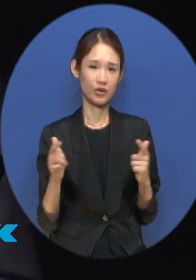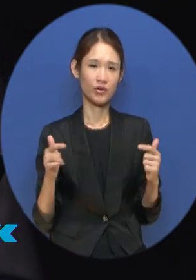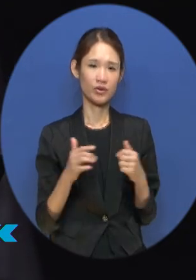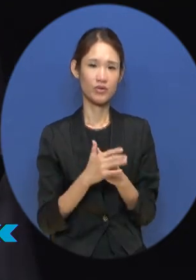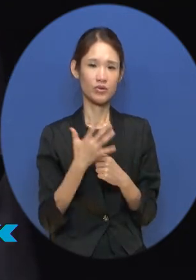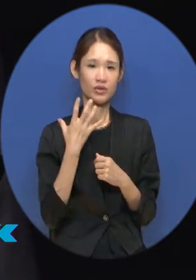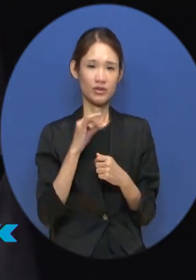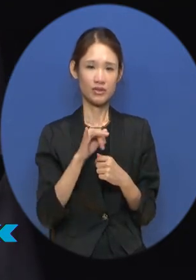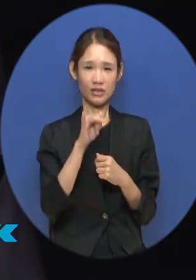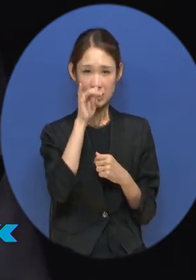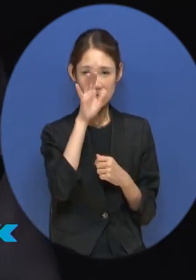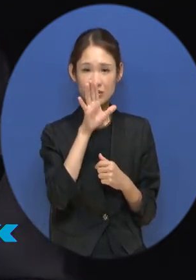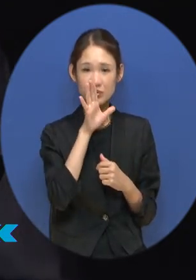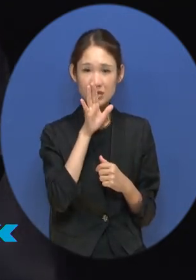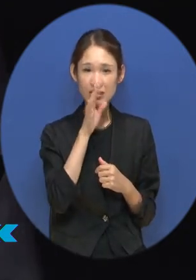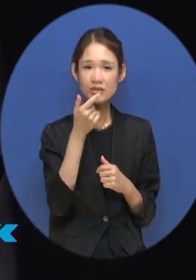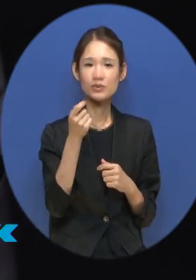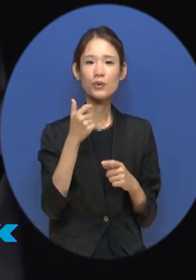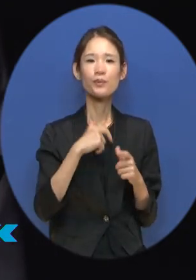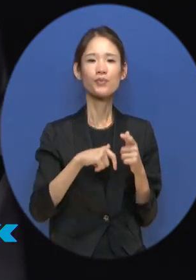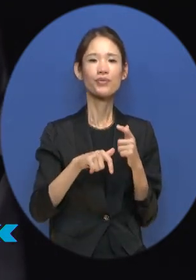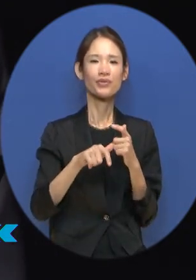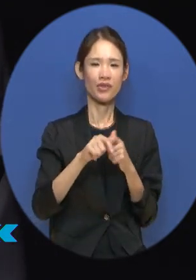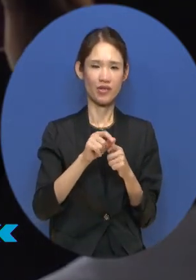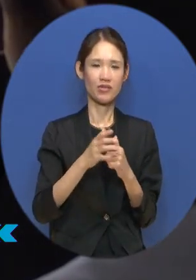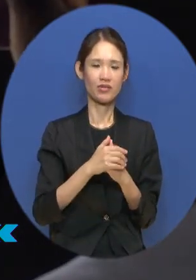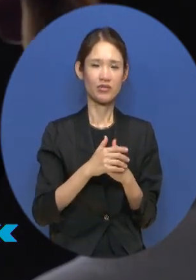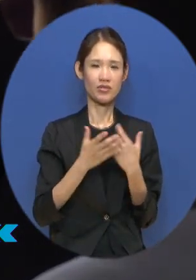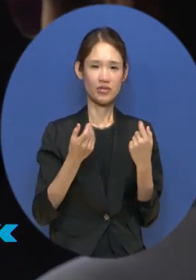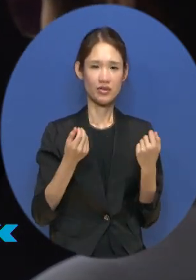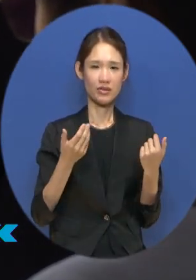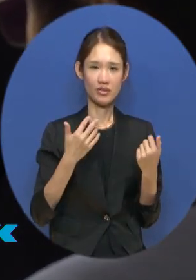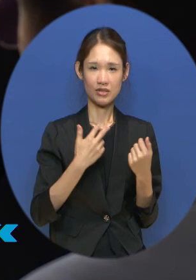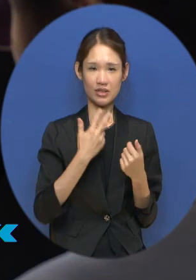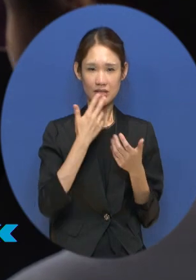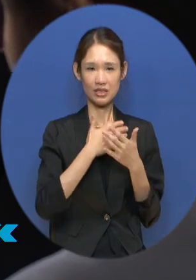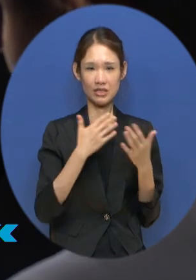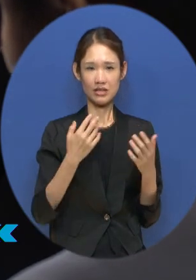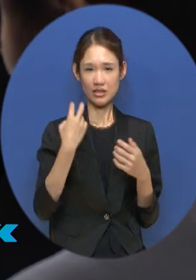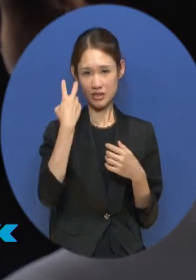물론 있긴 있지만 네. 좀 더 이런 그